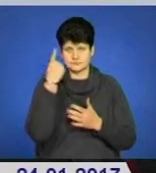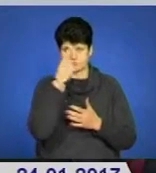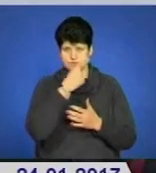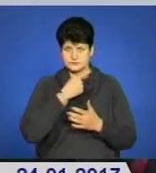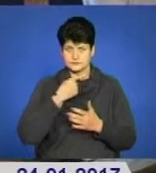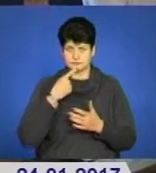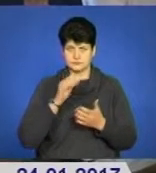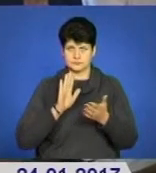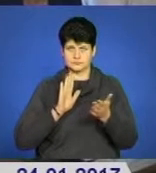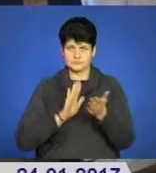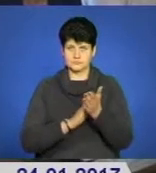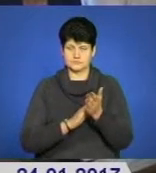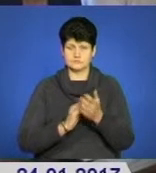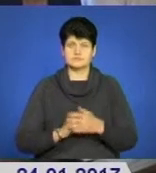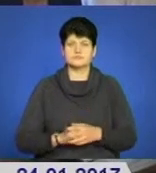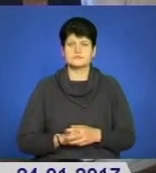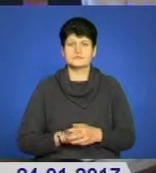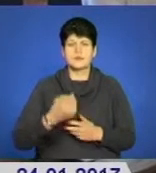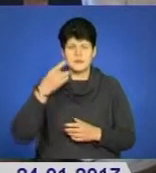образ обличчя. Ми знаємо, що